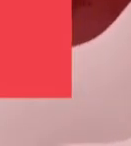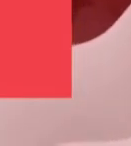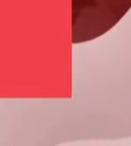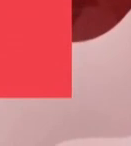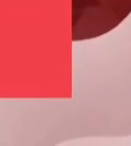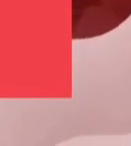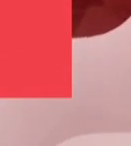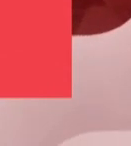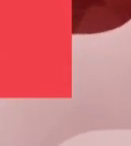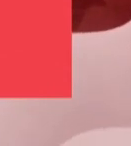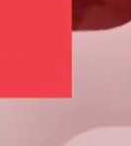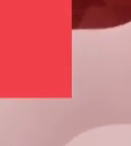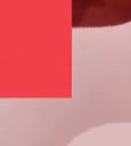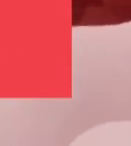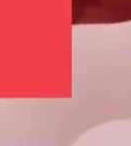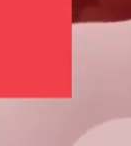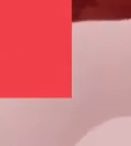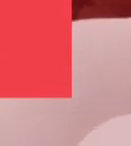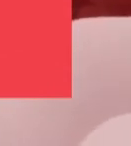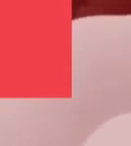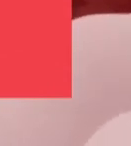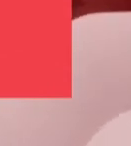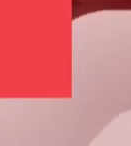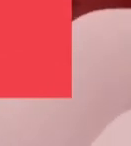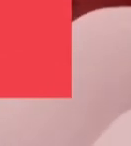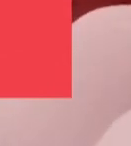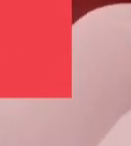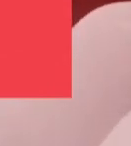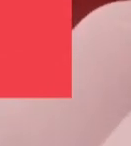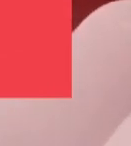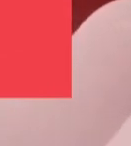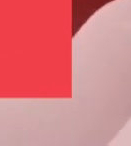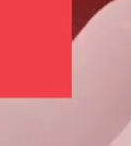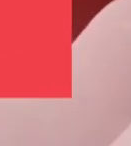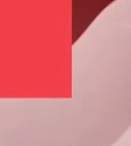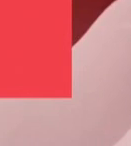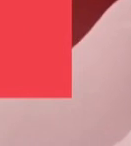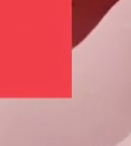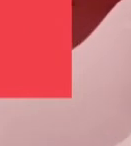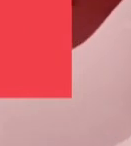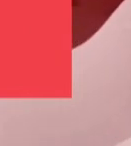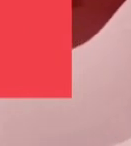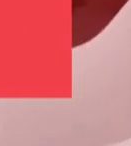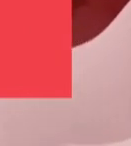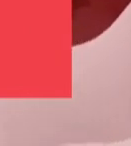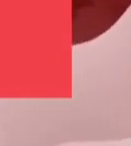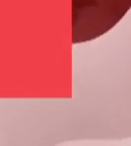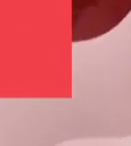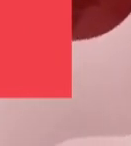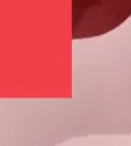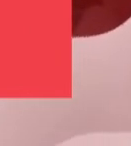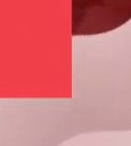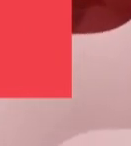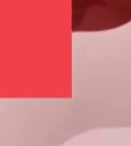informasi seputar vaksinasi COVID-19 dan melaporkan mengenai efek samping pasca vaksinasi, hubungi kontak hotline vaksinasi